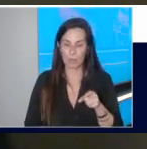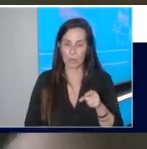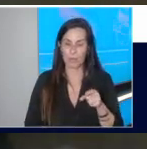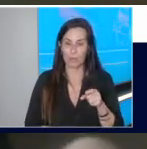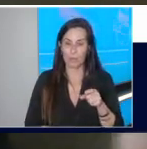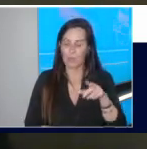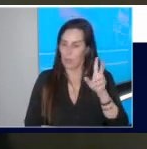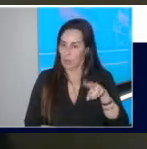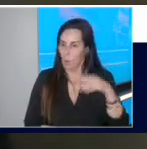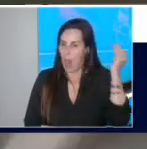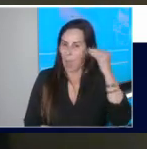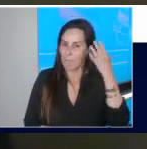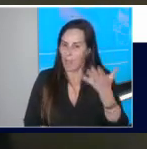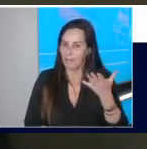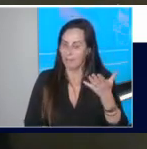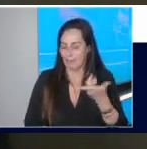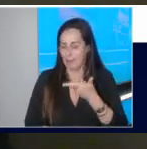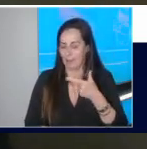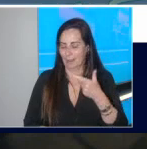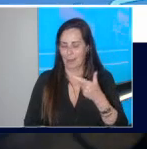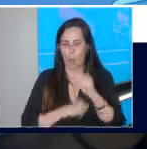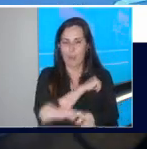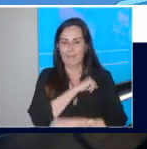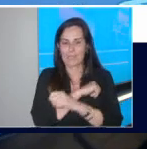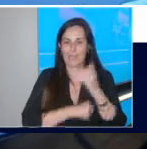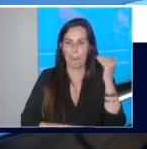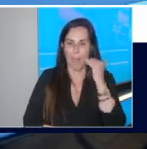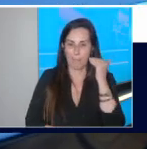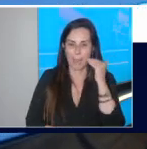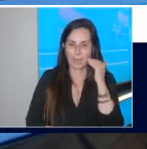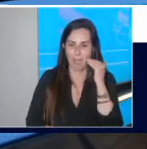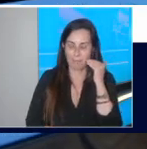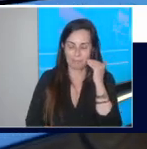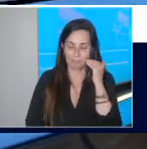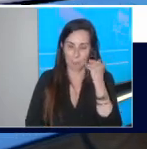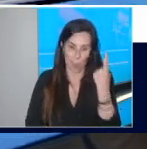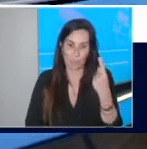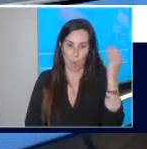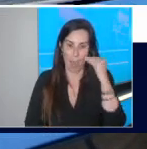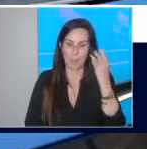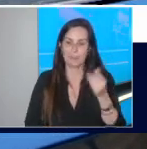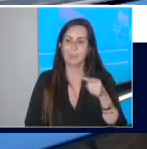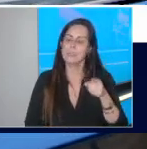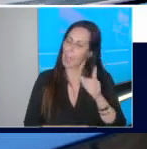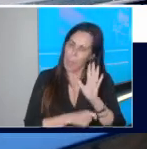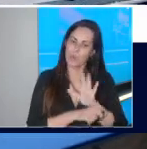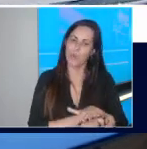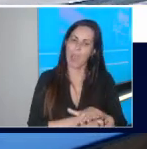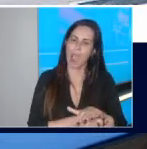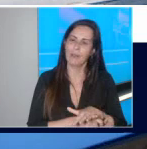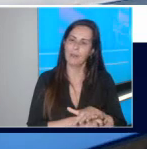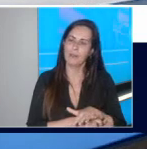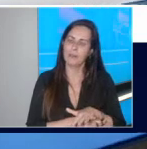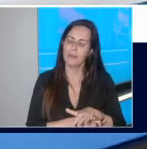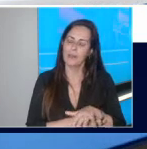סבר את הידע האקדמי שלו תחת מערכת החינוך האקדמית של ארצות הברית, זה משפיע,